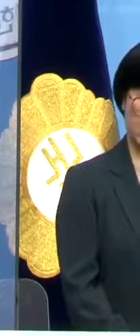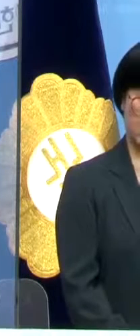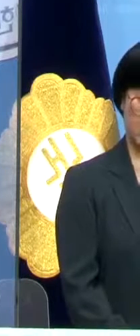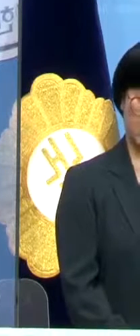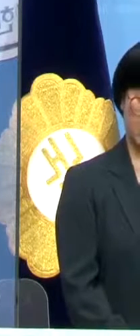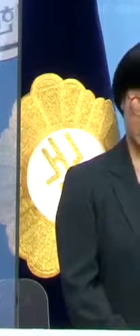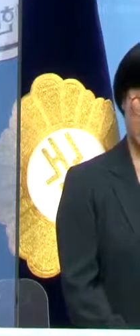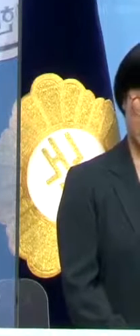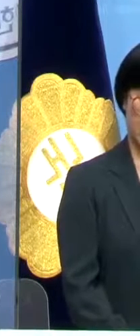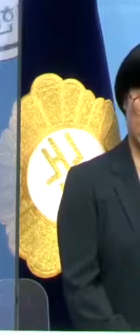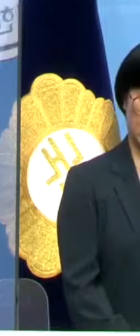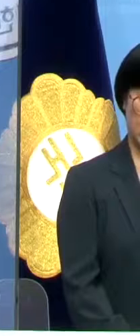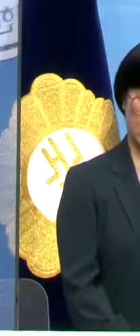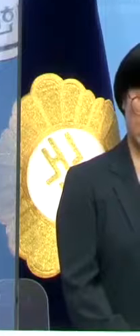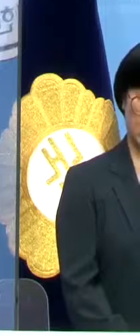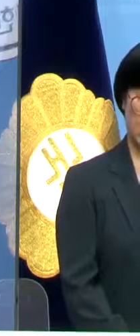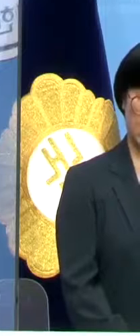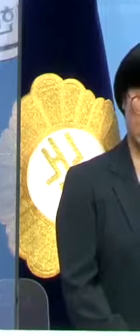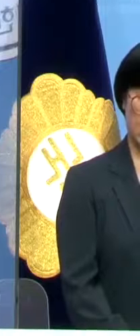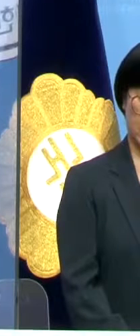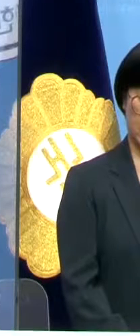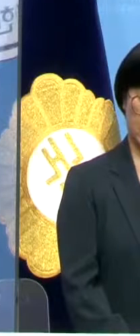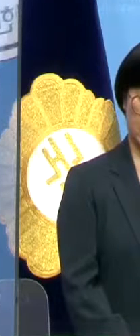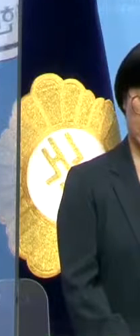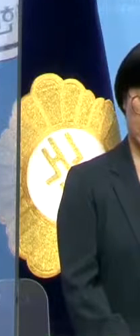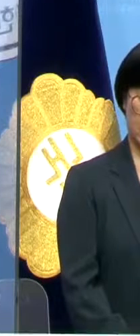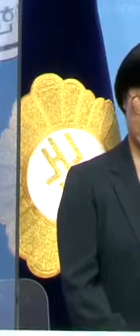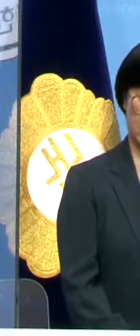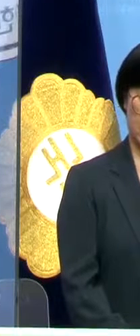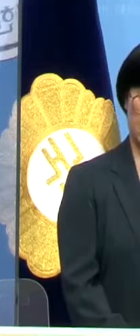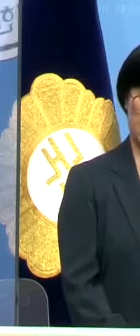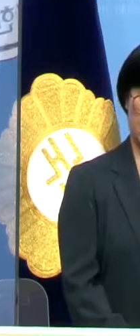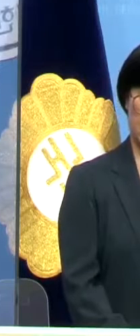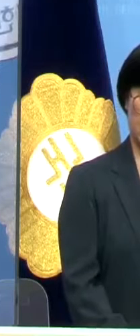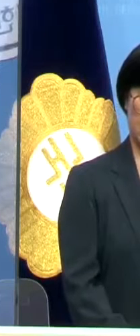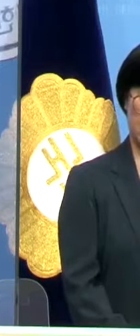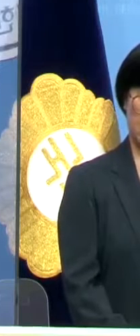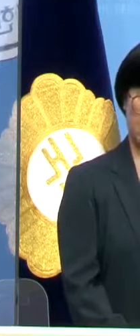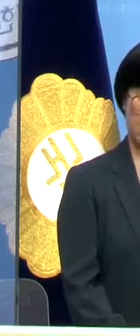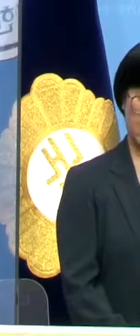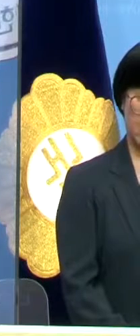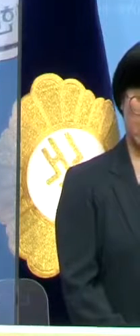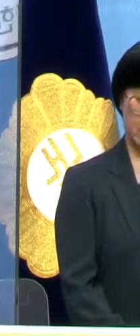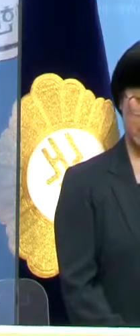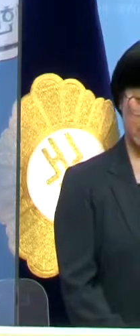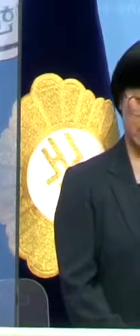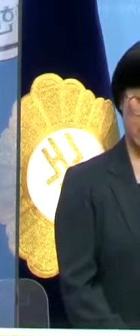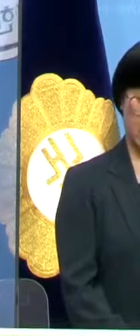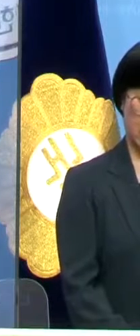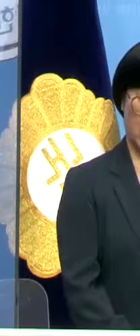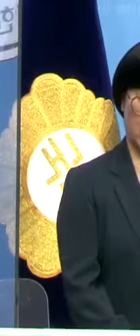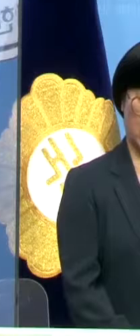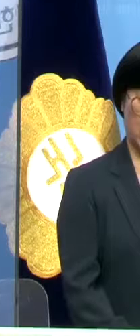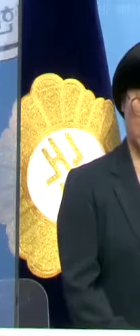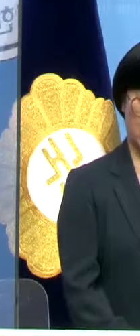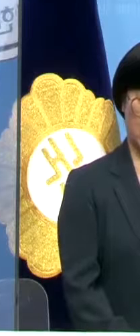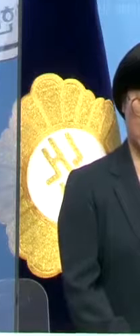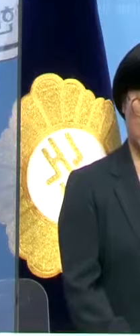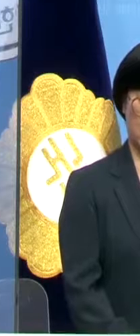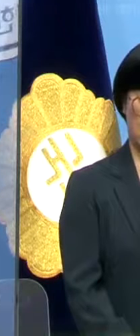데스크 무안 위 버츠비 아이드 걸스 c2 션 no i won't 체어 윗 보험 드문 확히